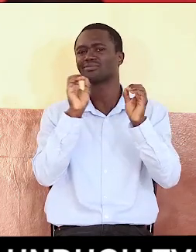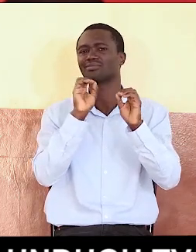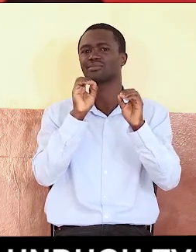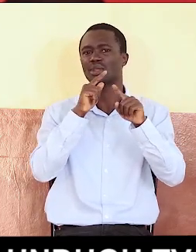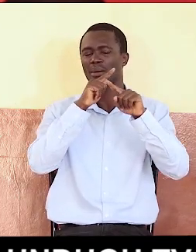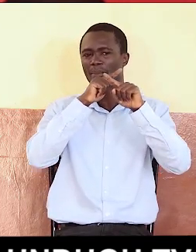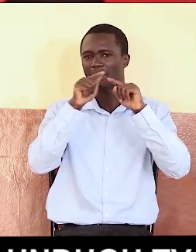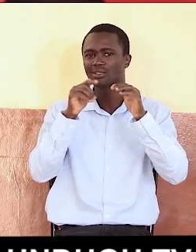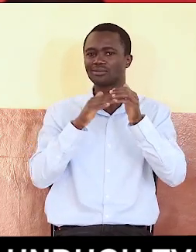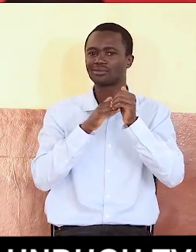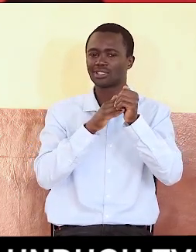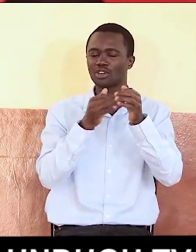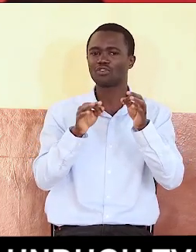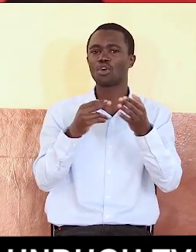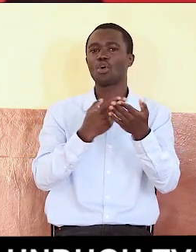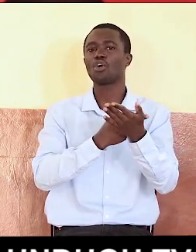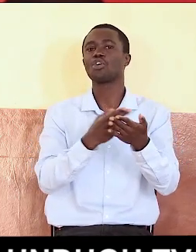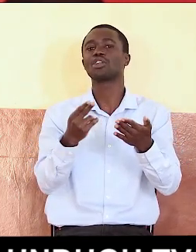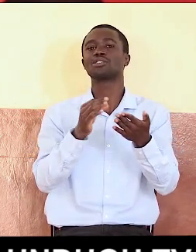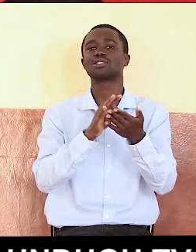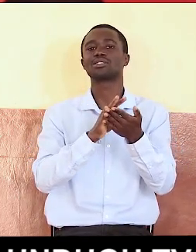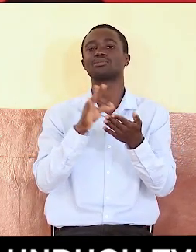kwa uongozi wa Roho Mtakatifu.